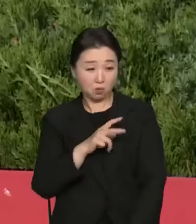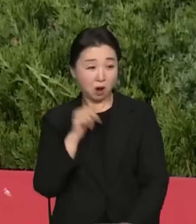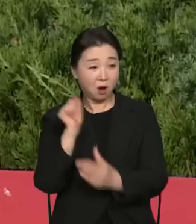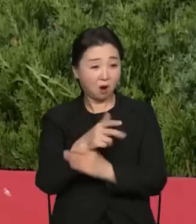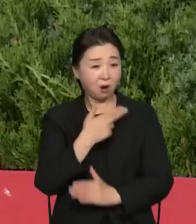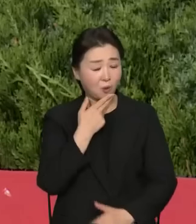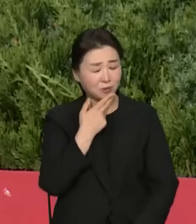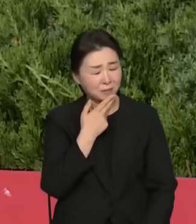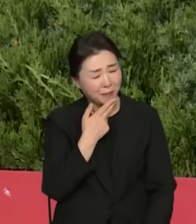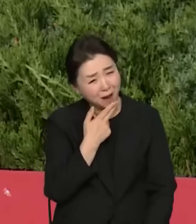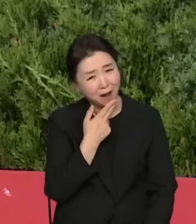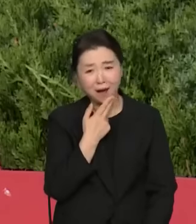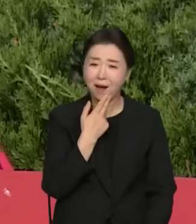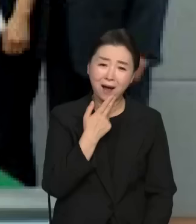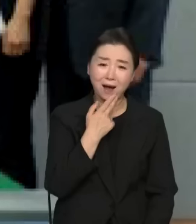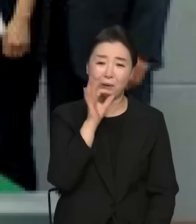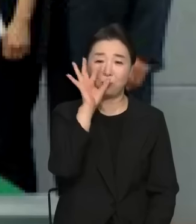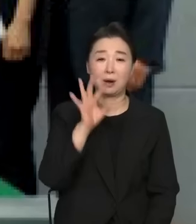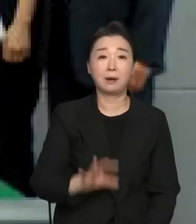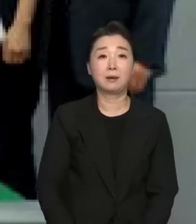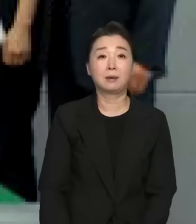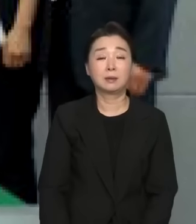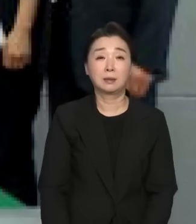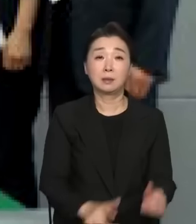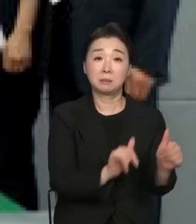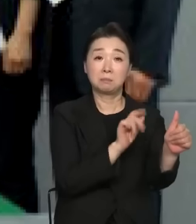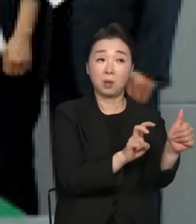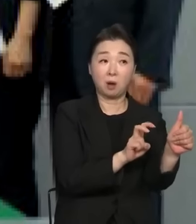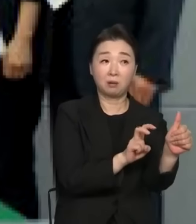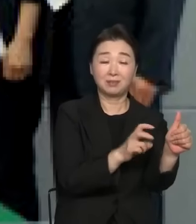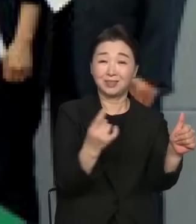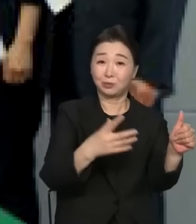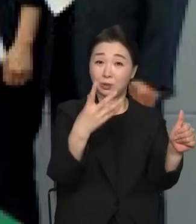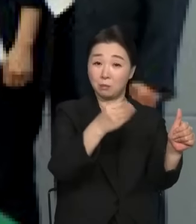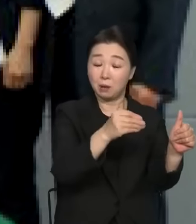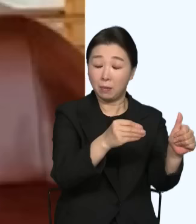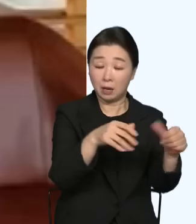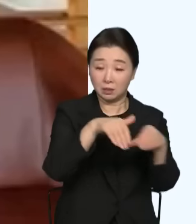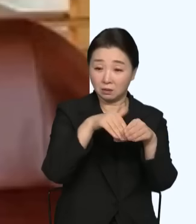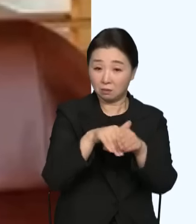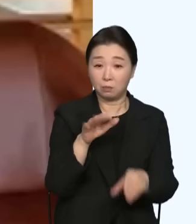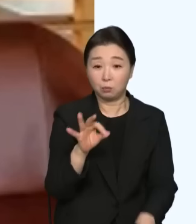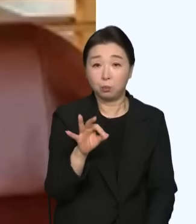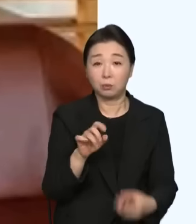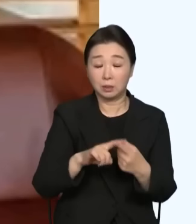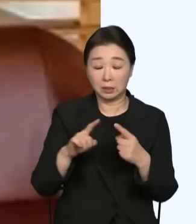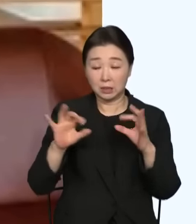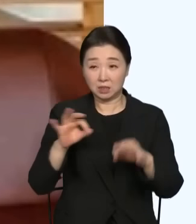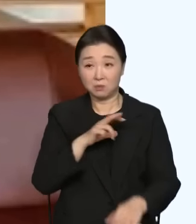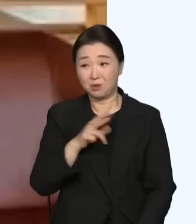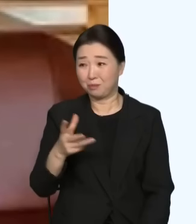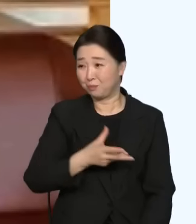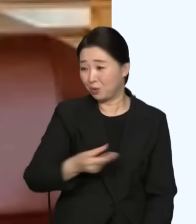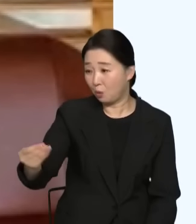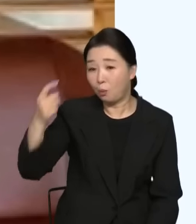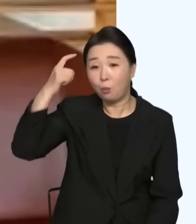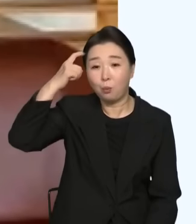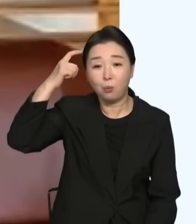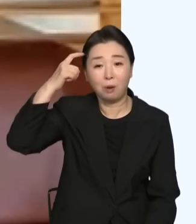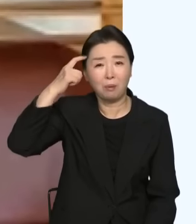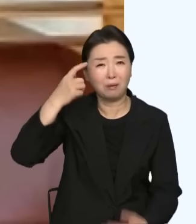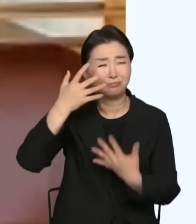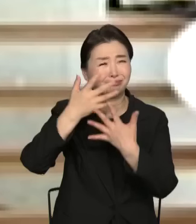돈으로을 게 묻는 명시가 수천만 원 상당의 선거자금을 김전 의원에게 빌려준 경의도